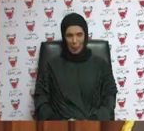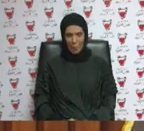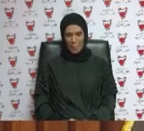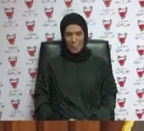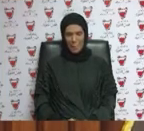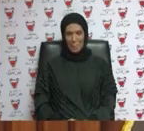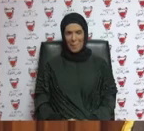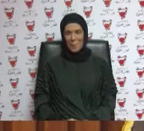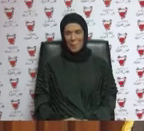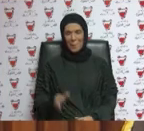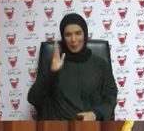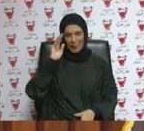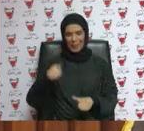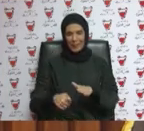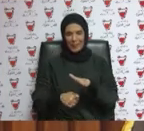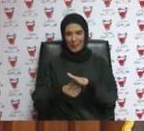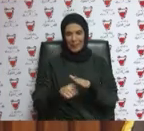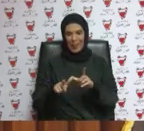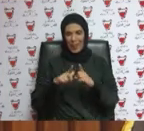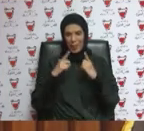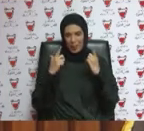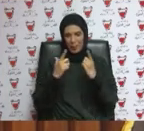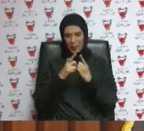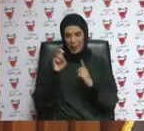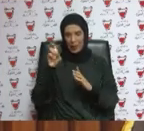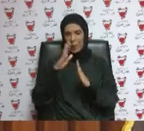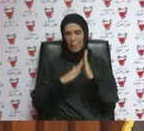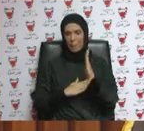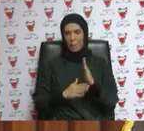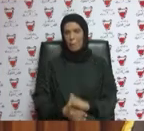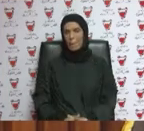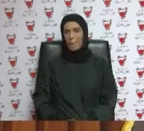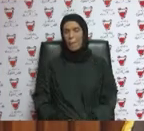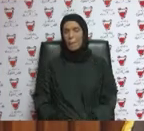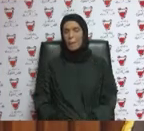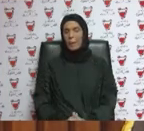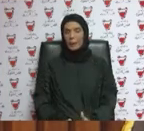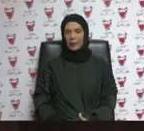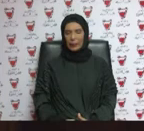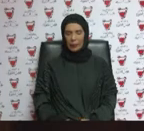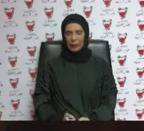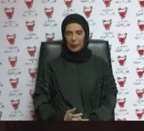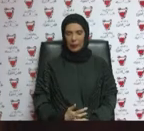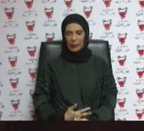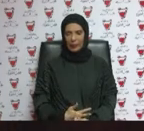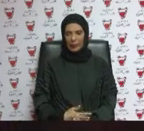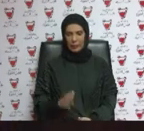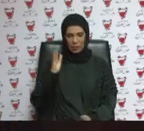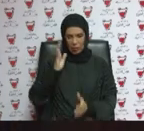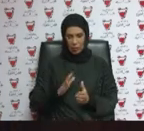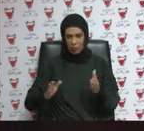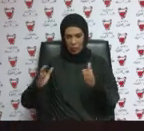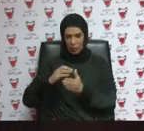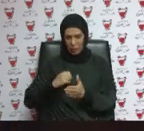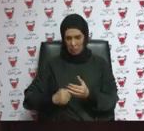شكرا معالي الرئيس، والشكر موصول لرئيس وأعضاء اللجنة على التقرير، وكذلك الشكر الأكبر لفريق البحرين الذي